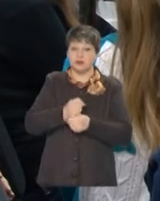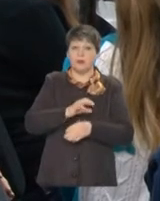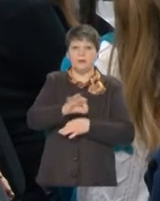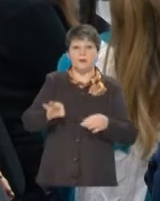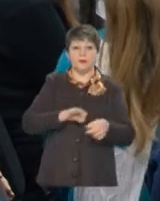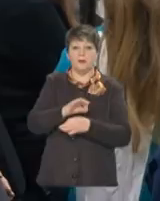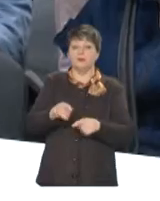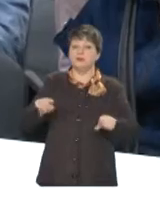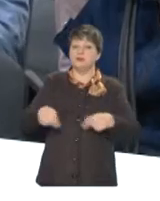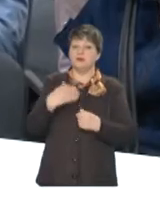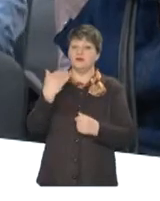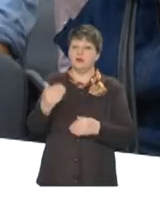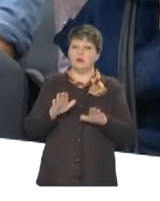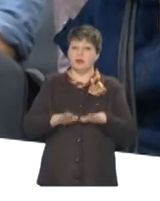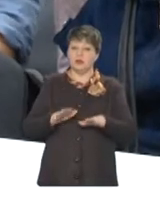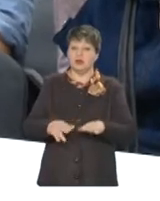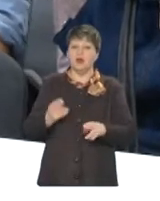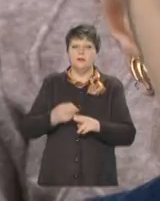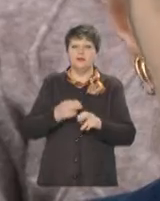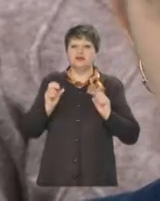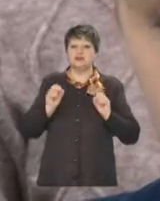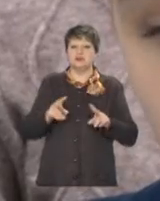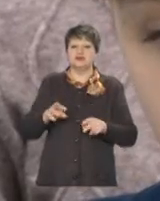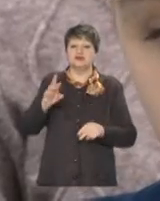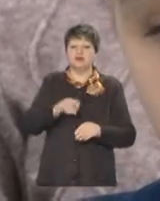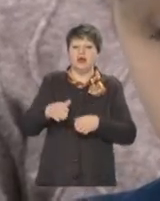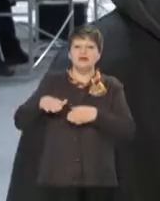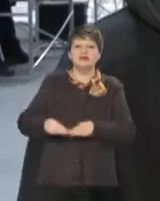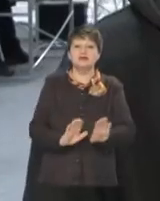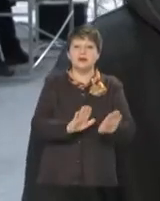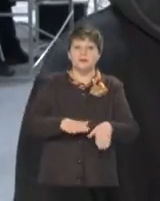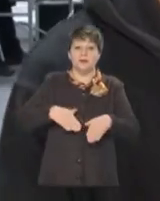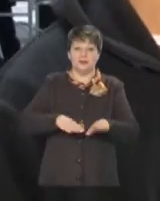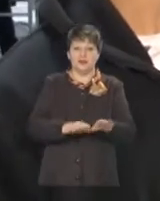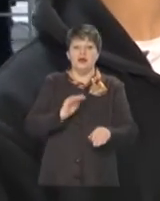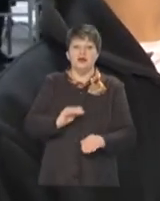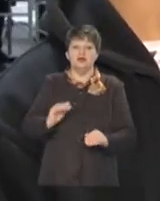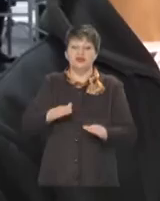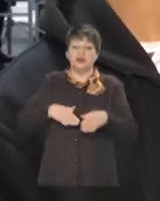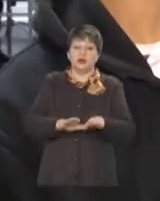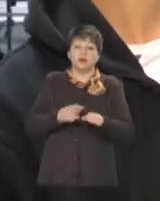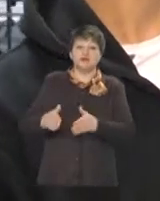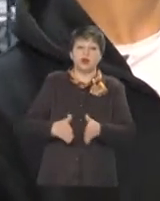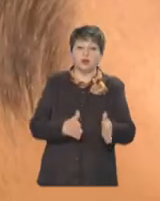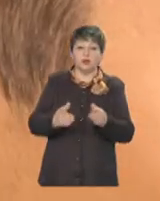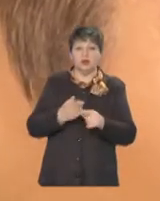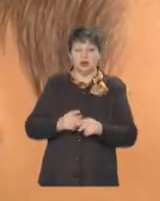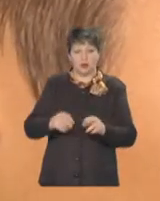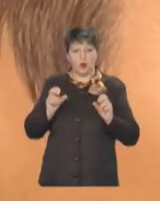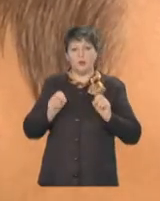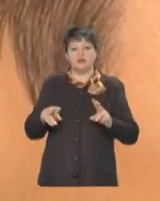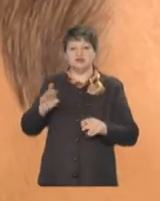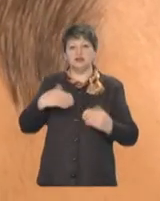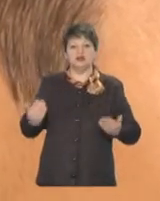який передбачає створення в його місцевості безпечного місця для скейтбордистів. Адже зазвичай, каже хлопець, діти катаються на дорозі, а це